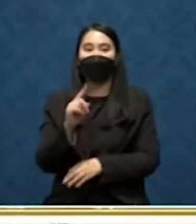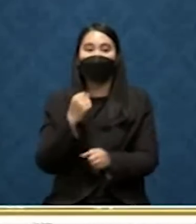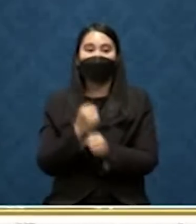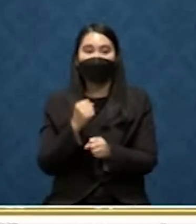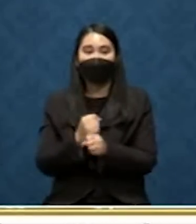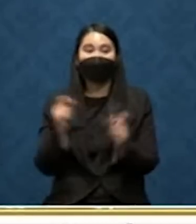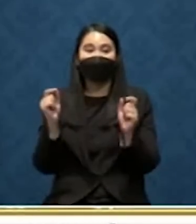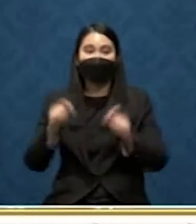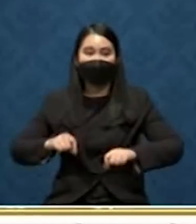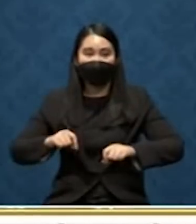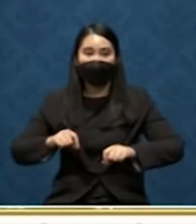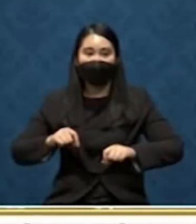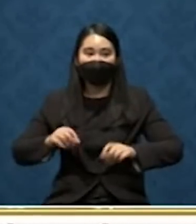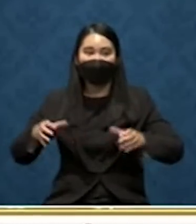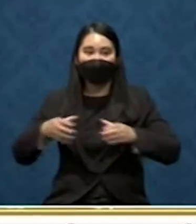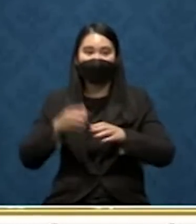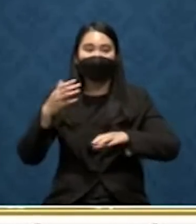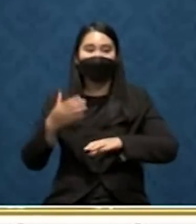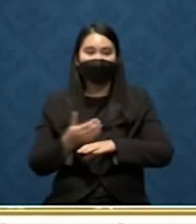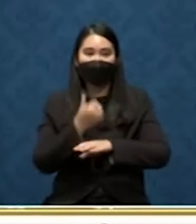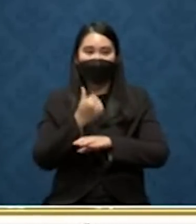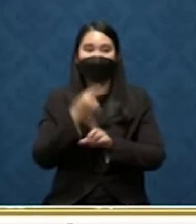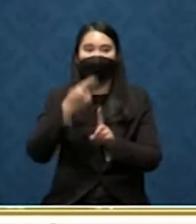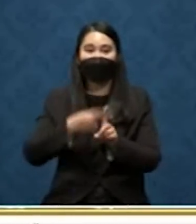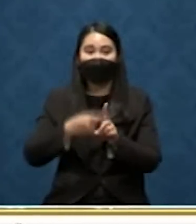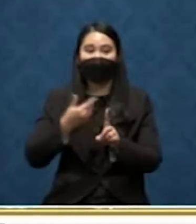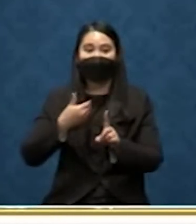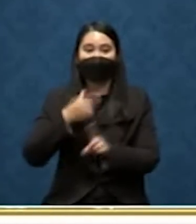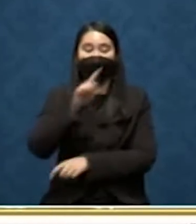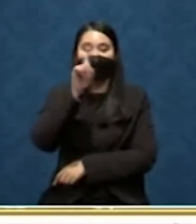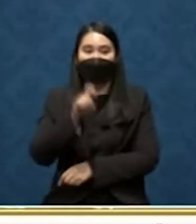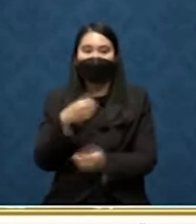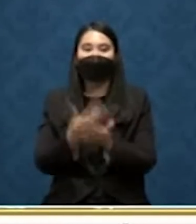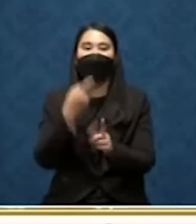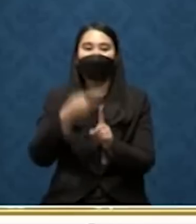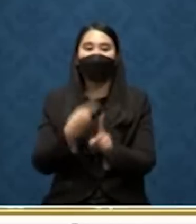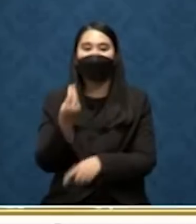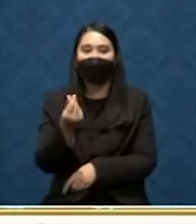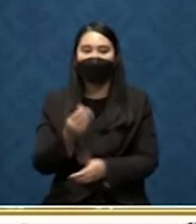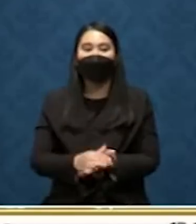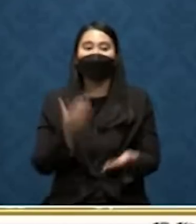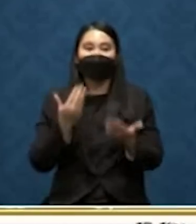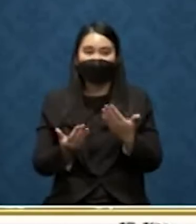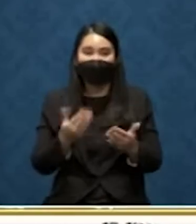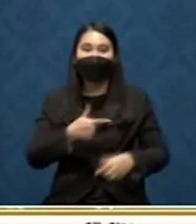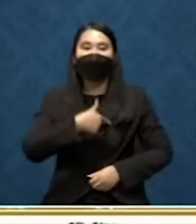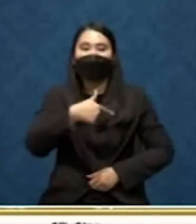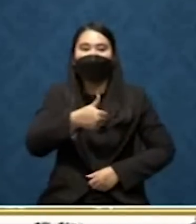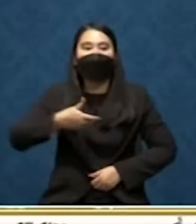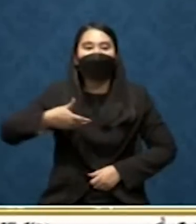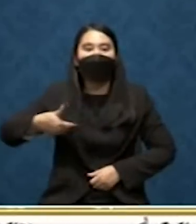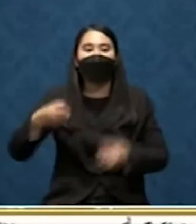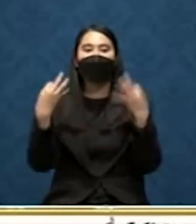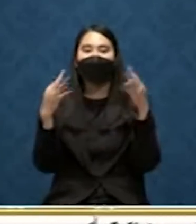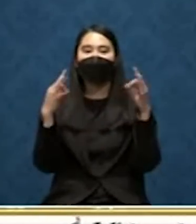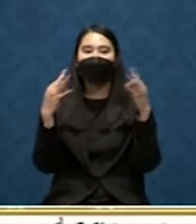าสัญญาให้พักรวมไย สร้างชาเช้าที่ดินและตึกตรงนี้หรอไ ราคาเช้าเทาไรหรอว่ใจดียืมกให้ฟี ฟ